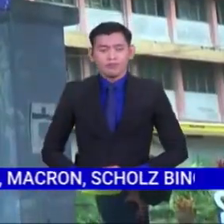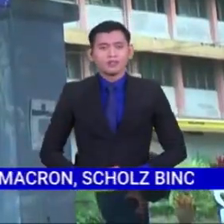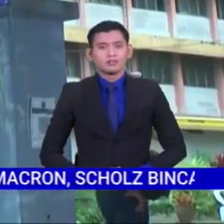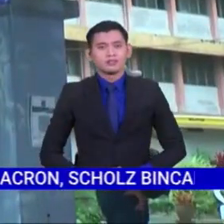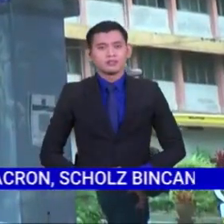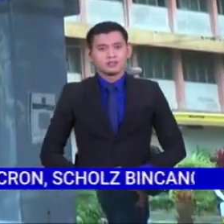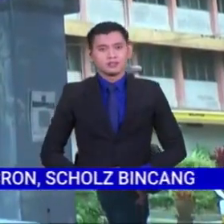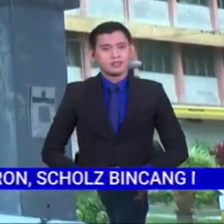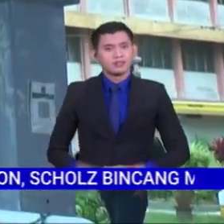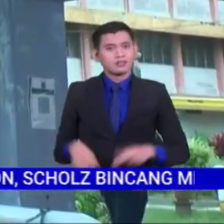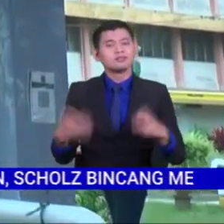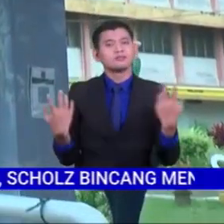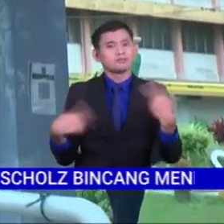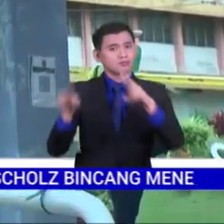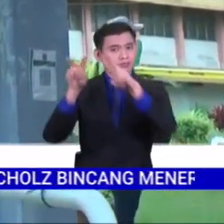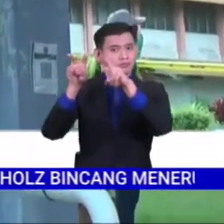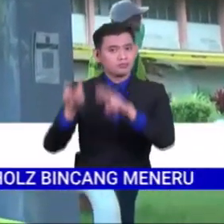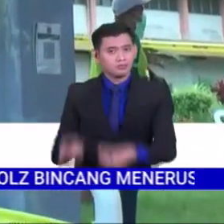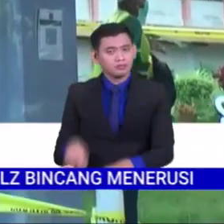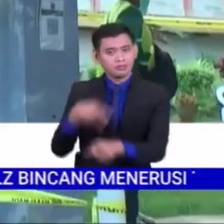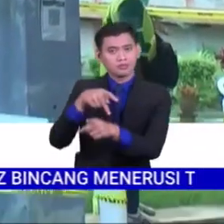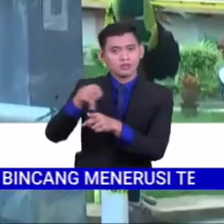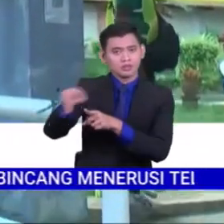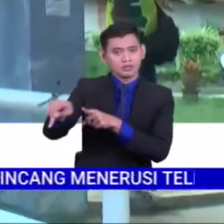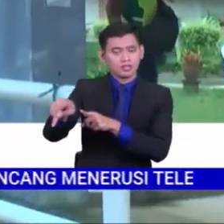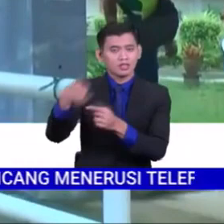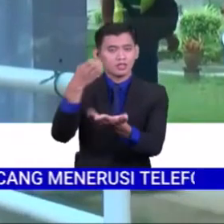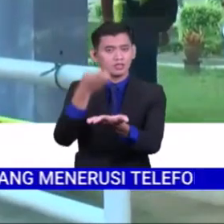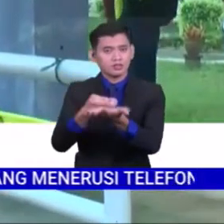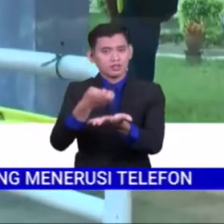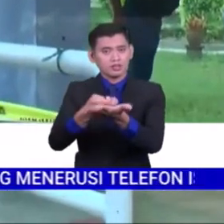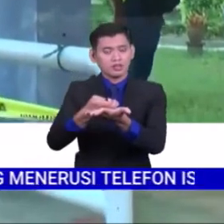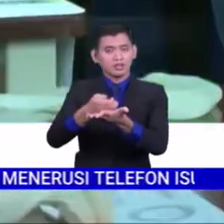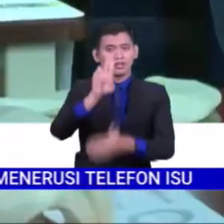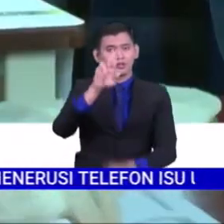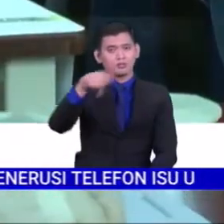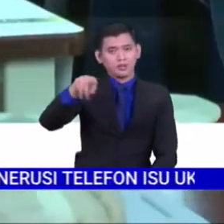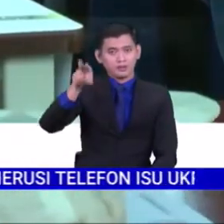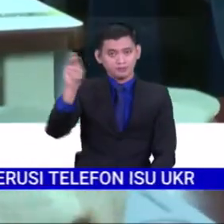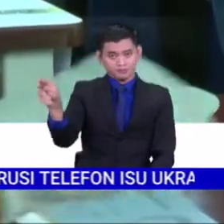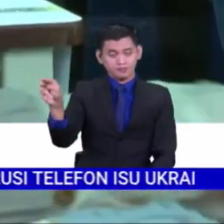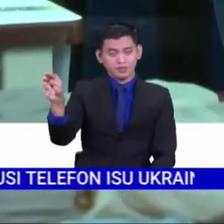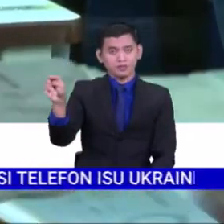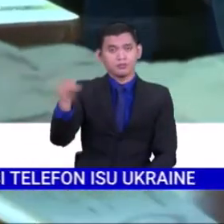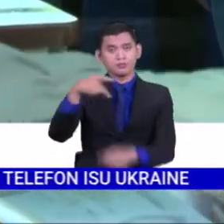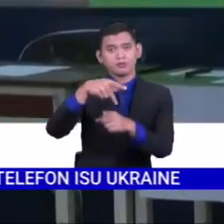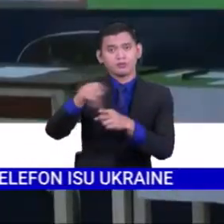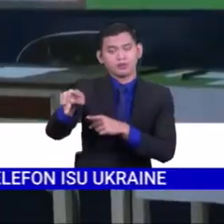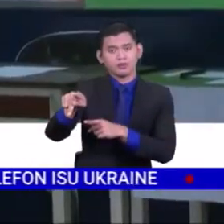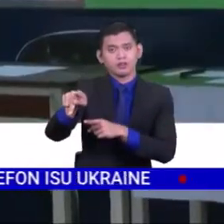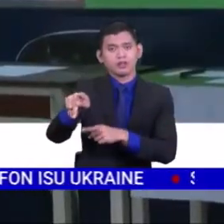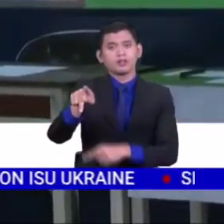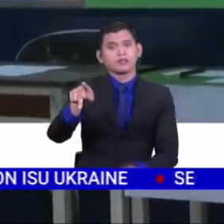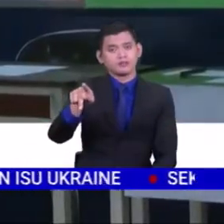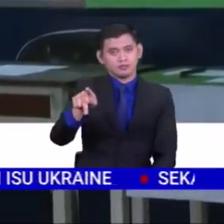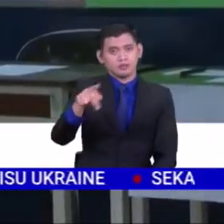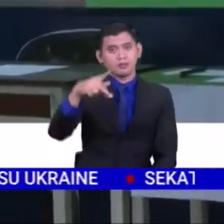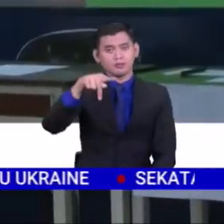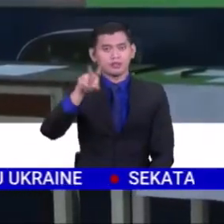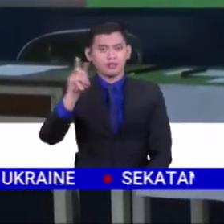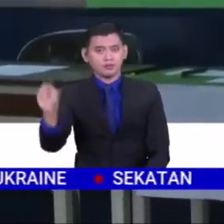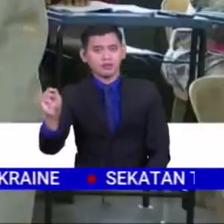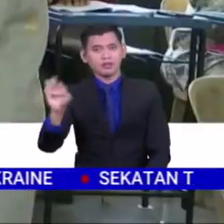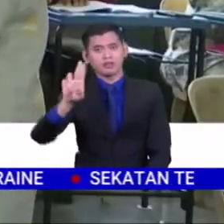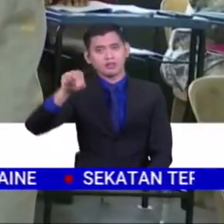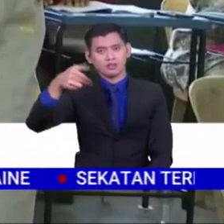Sementara itu, penganalisis ekonomi Putra Business School, Universiti Putra Malaysia UPM, Profesor Madya Dr. Ahmad Razman Abdul